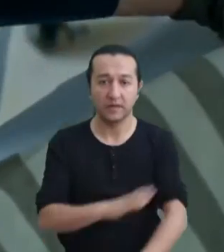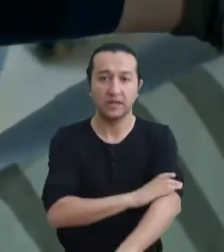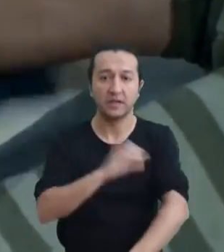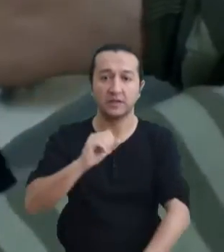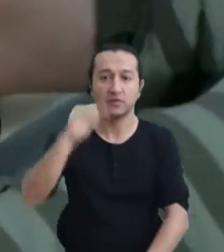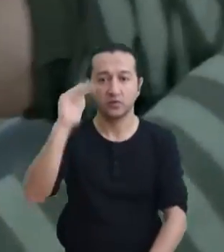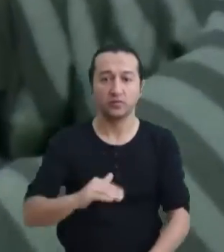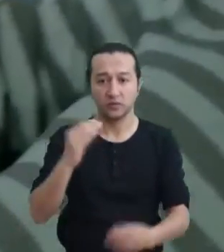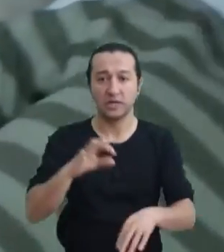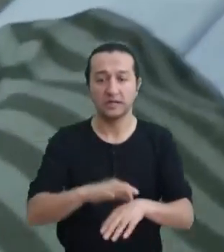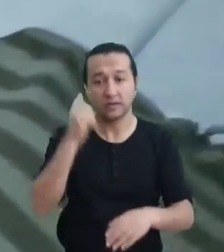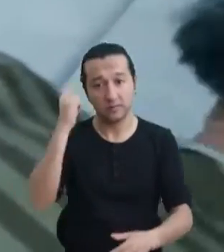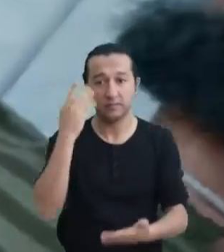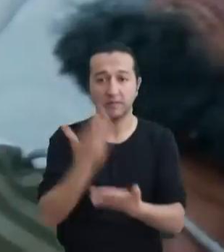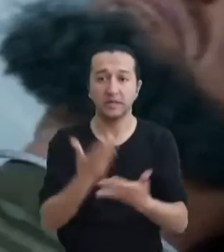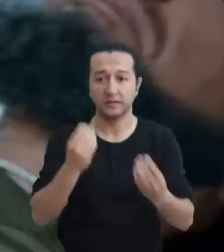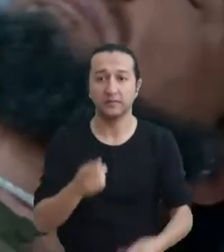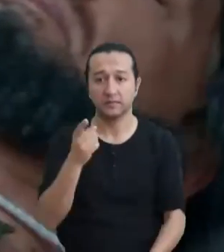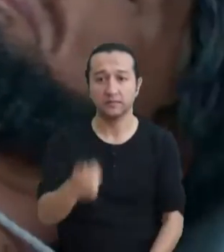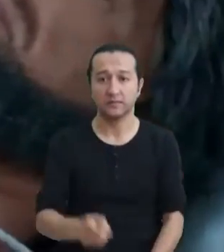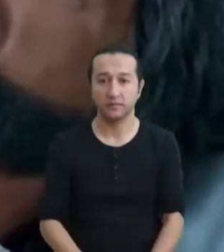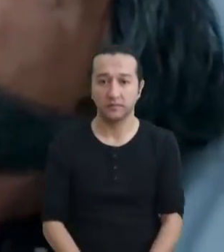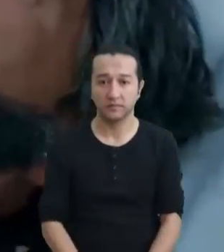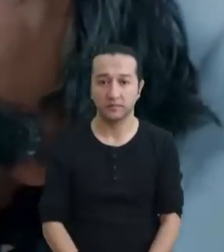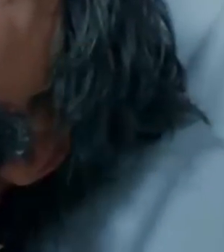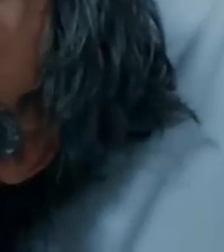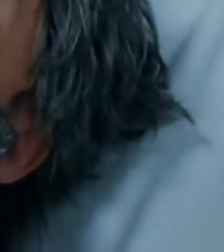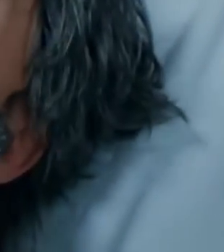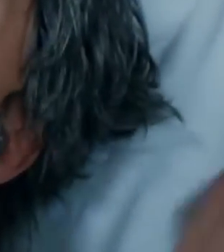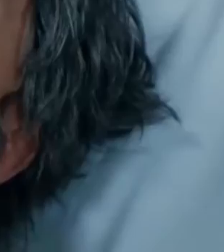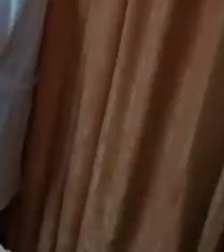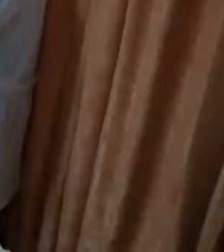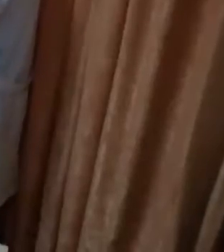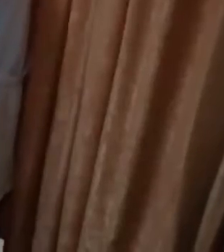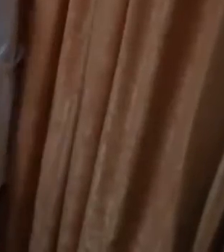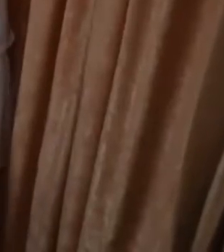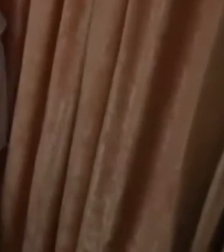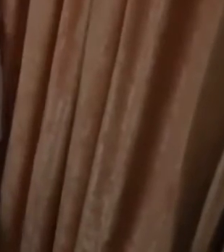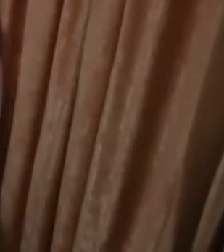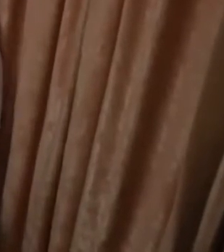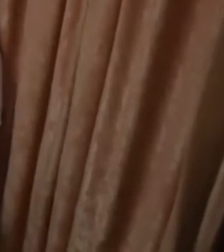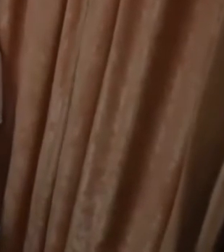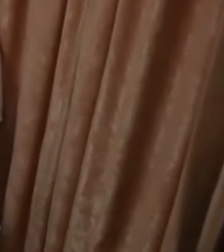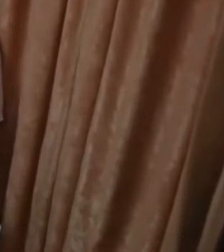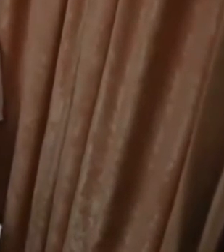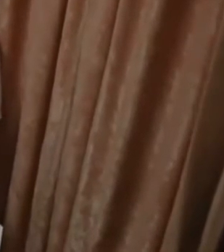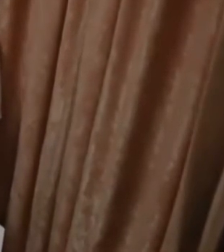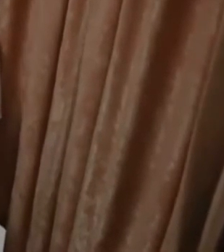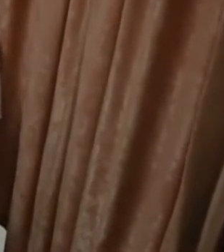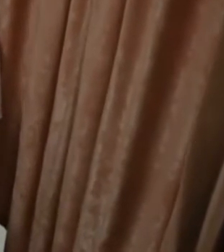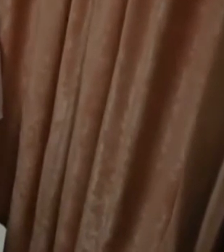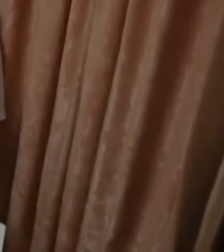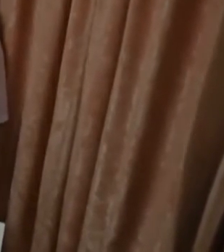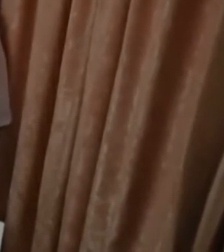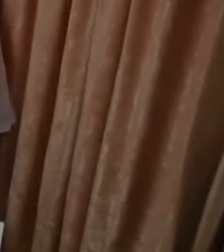Tansiyonu düşmüş. Hastane önünde bayıldı. Tansiyon aletini çıkardı. Martin'in gözleri hala kapalı. Doktor minik fenerinin ışığını açıp Martin'in gözlerini araladı ve